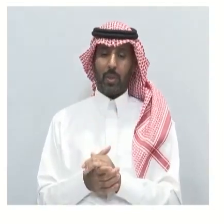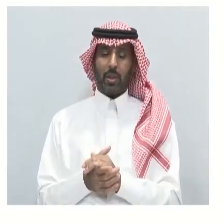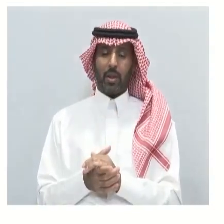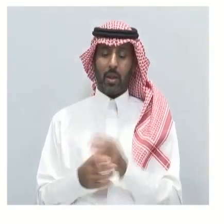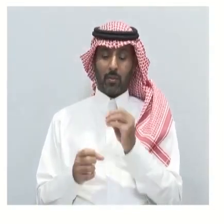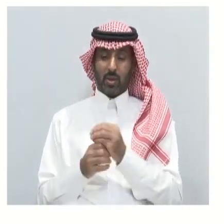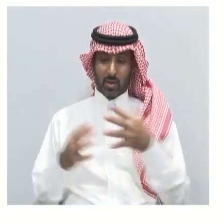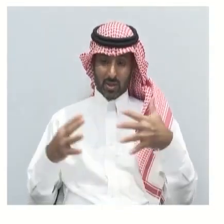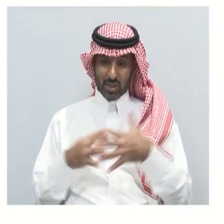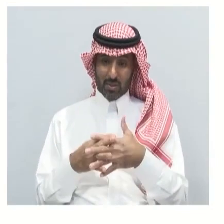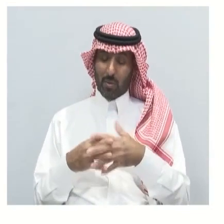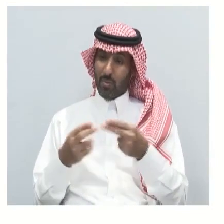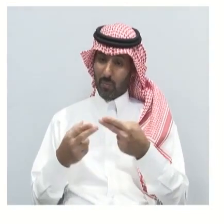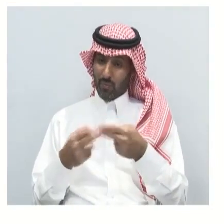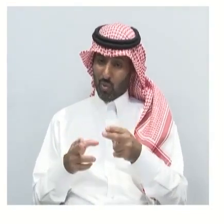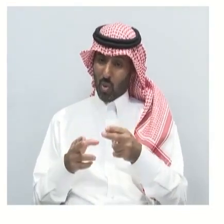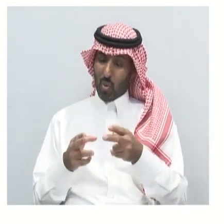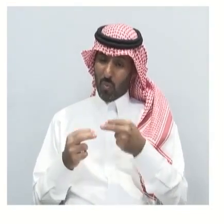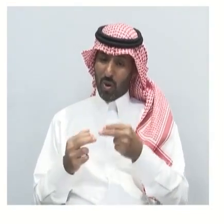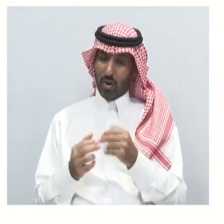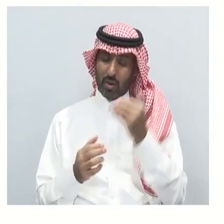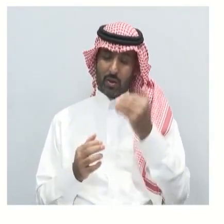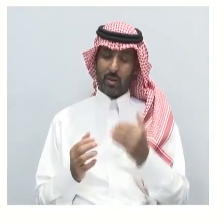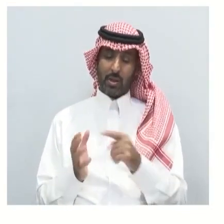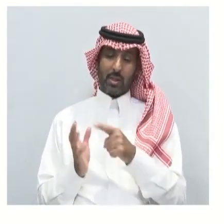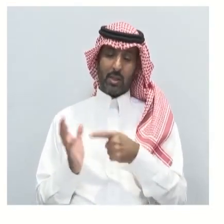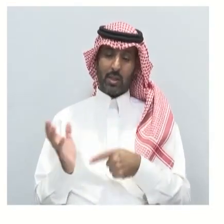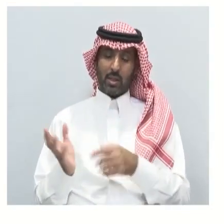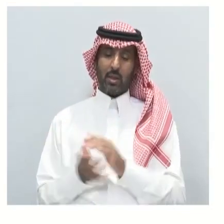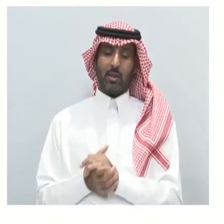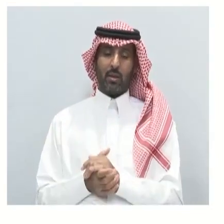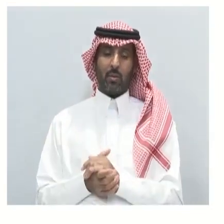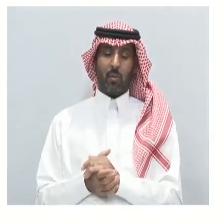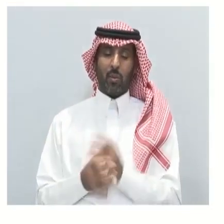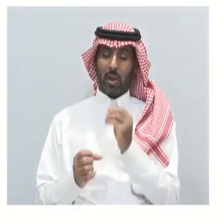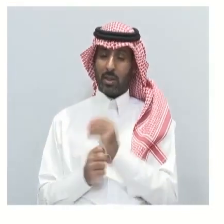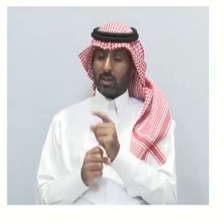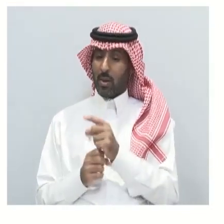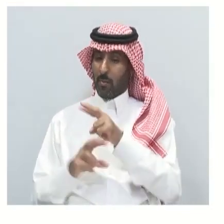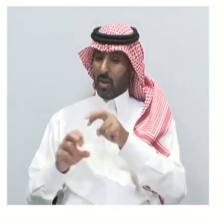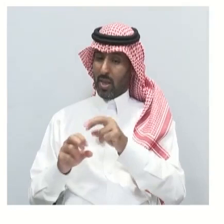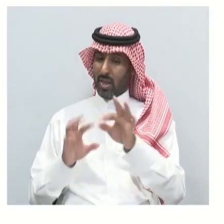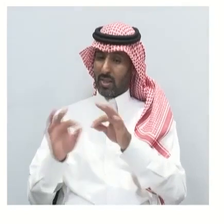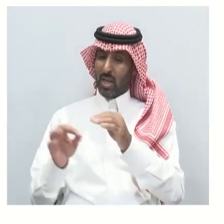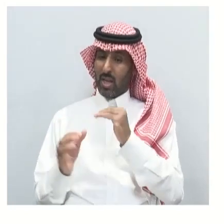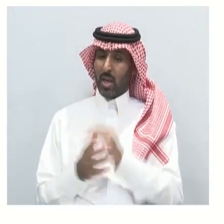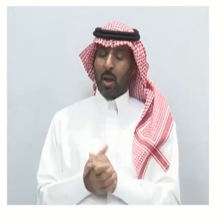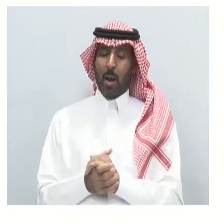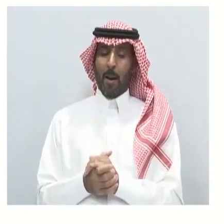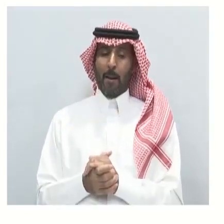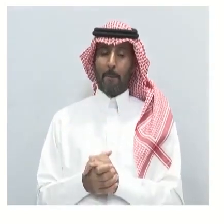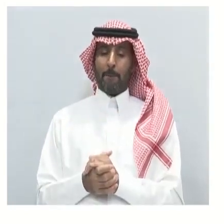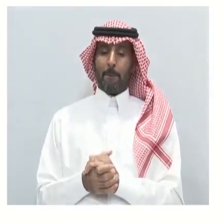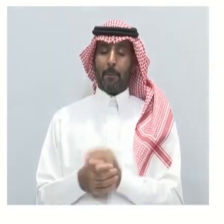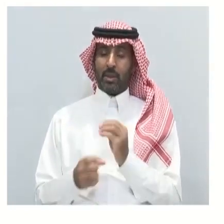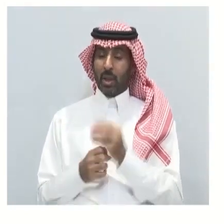المزيج بين مفتوحه ومغ غلقه السبيان الذي يتكون من اسئله مغلقه يطلب من المبحوث اختيار الاجابه واخرى تكون مث مفتوحه